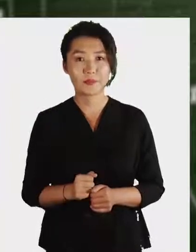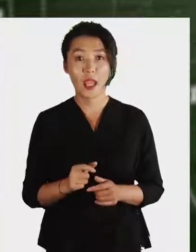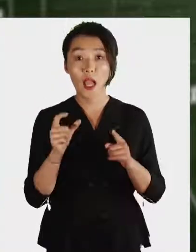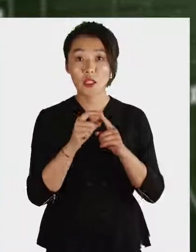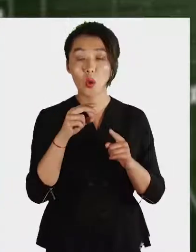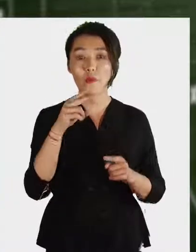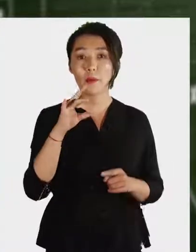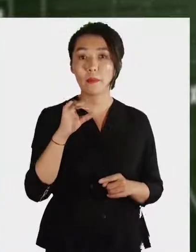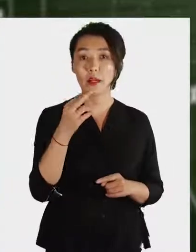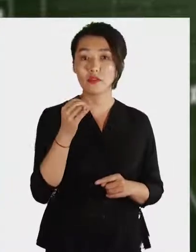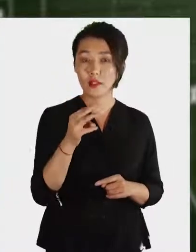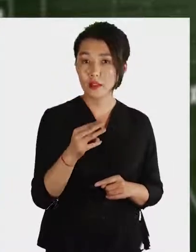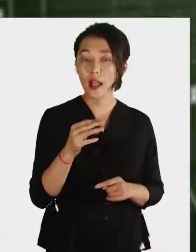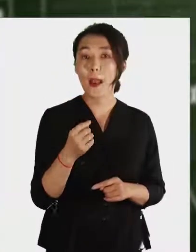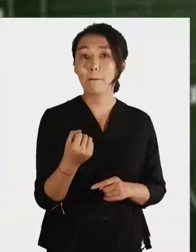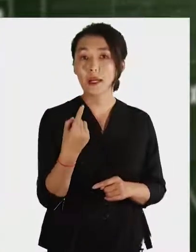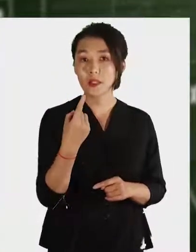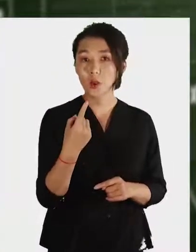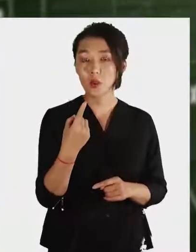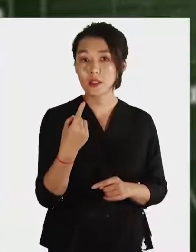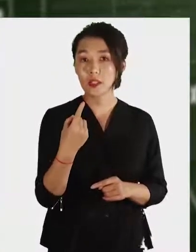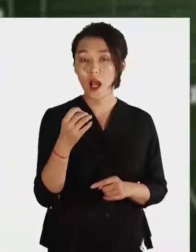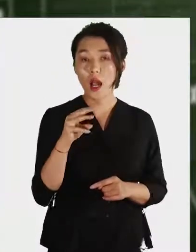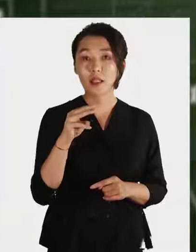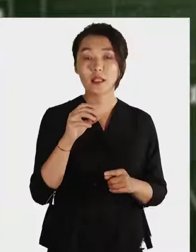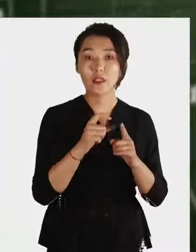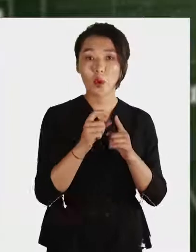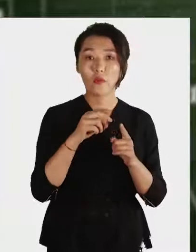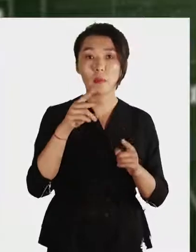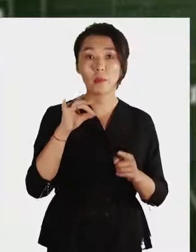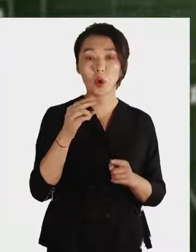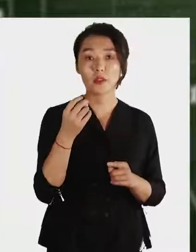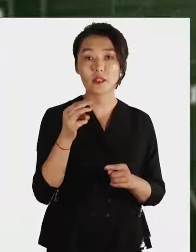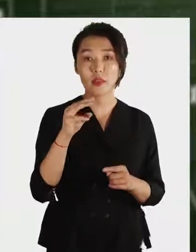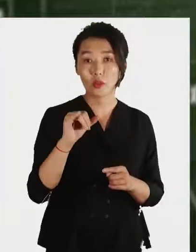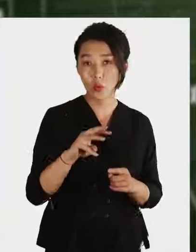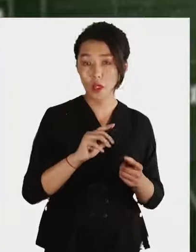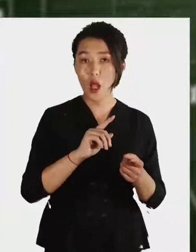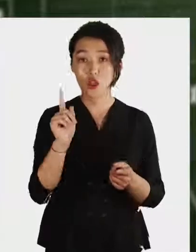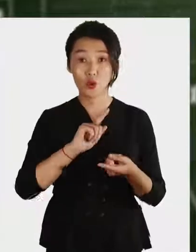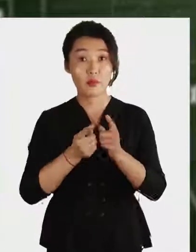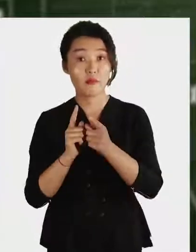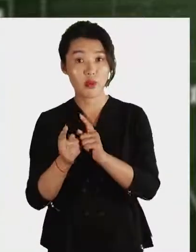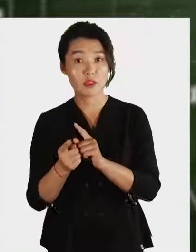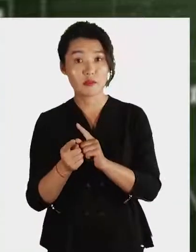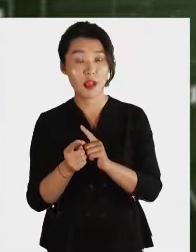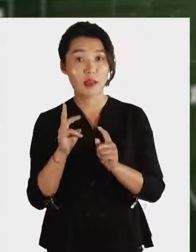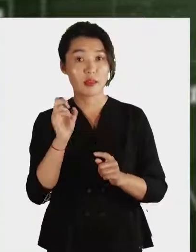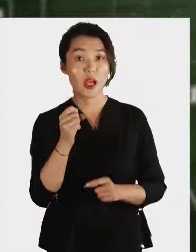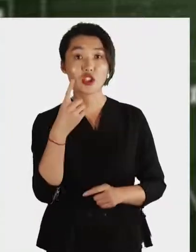Слово «процент» происходит от латинских слов «процентум», что дословно переводится как «на